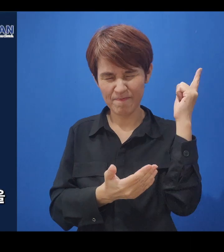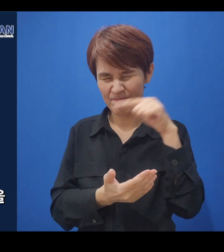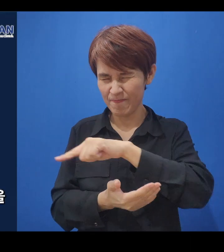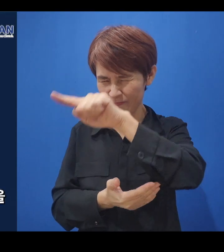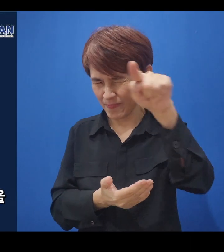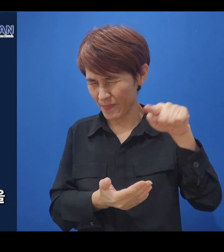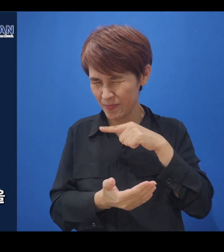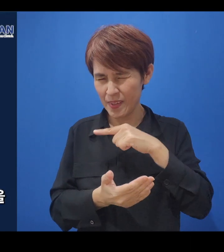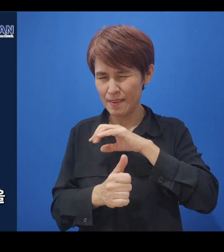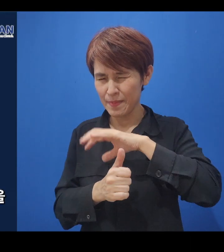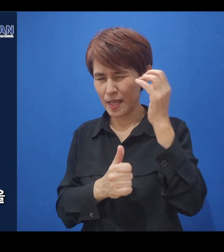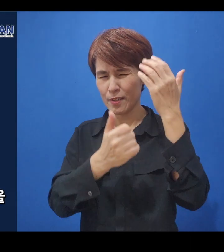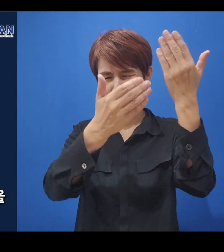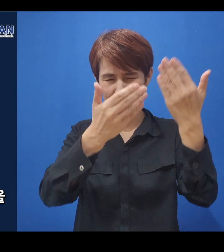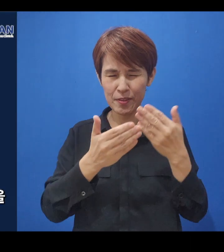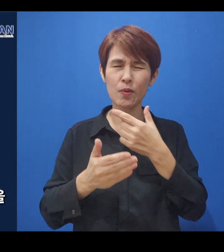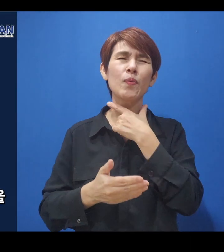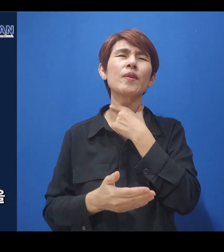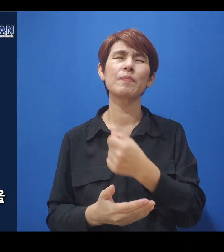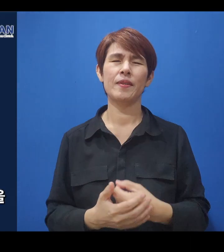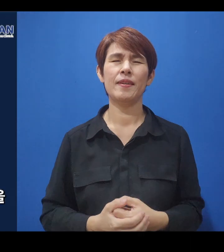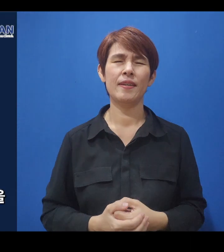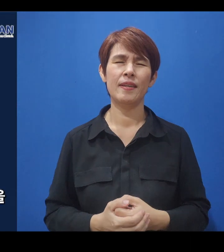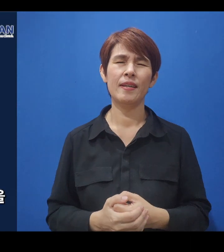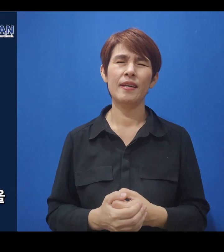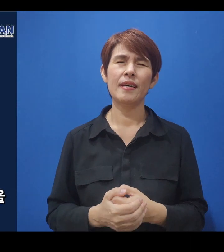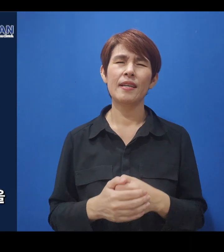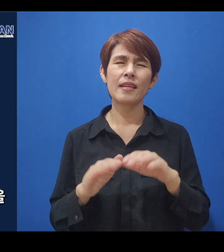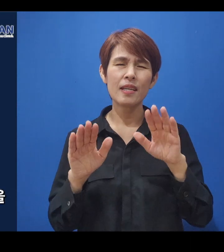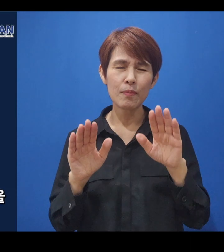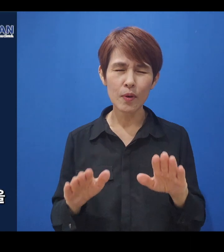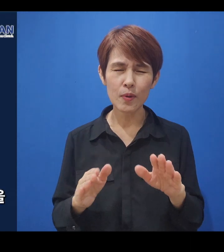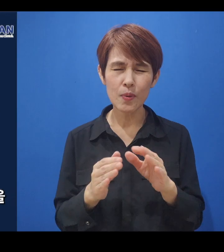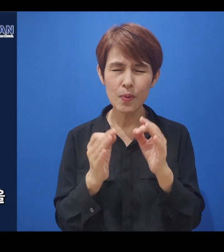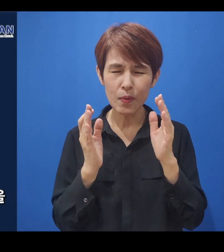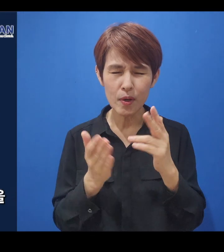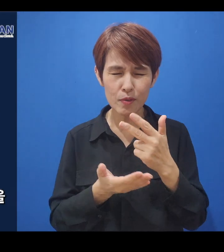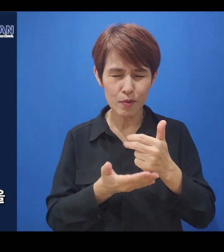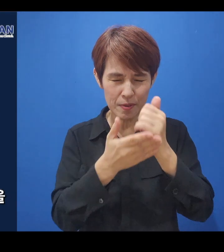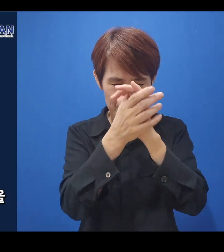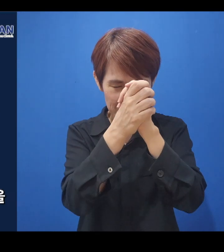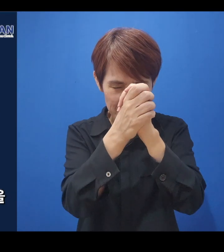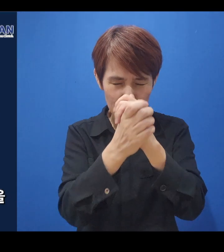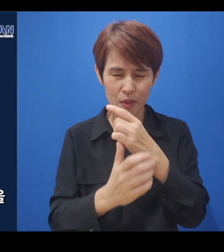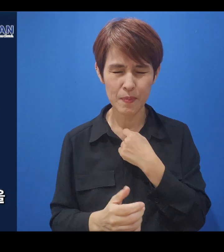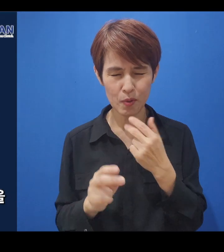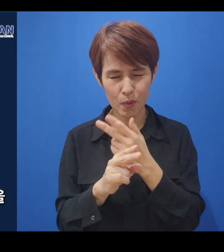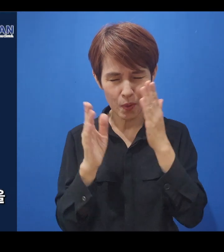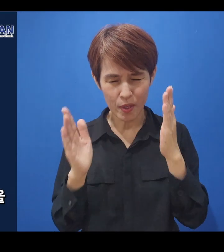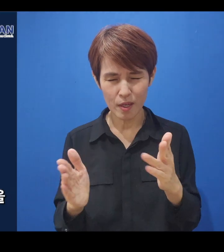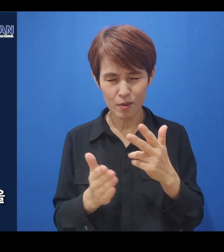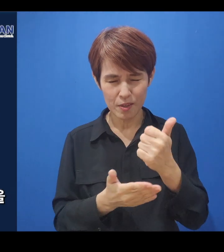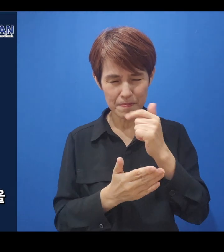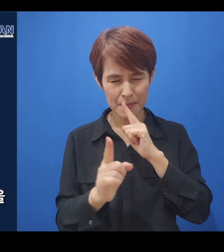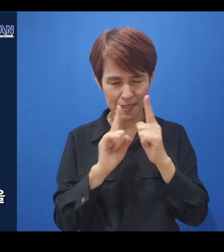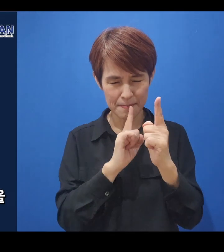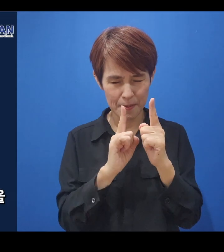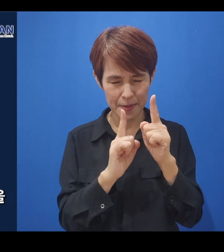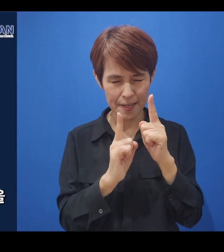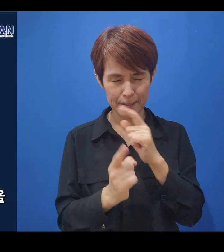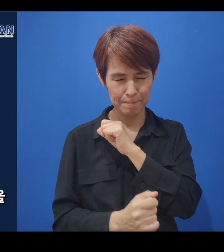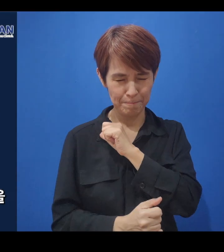날 자유케 해주시기를 원하기 때문입니다. 이번 한 주 제가 주님 앞에 엎드리기 원합니다. 주님의 말씀 앞에 인내함으로 서